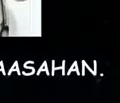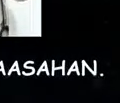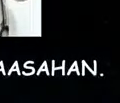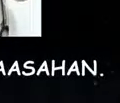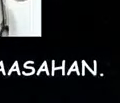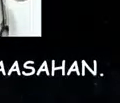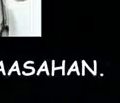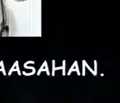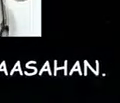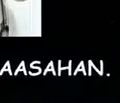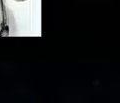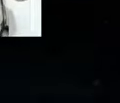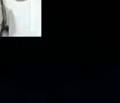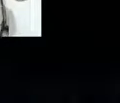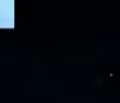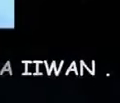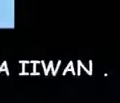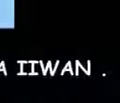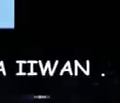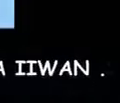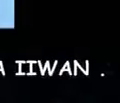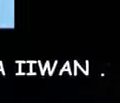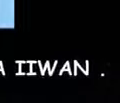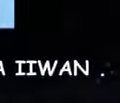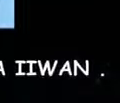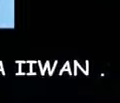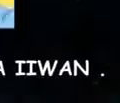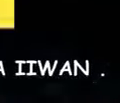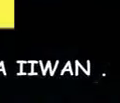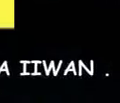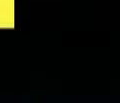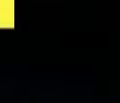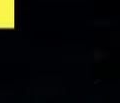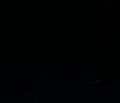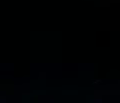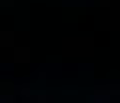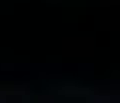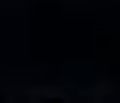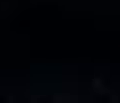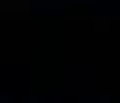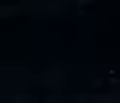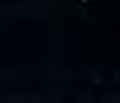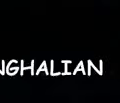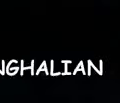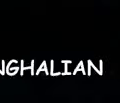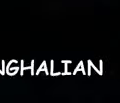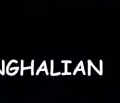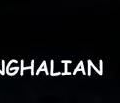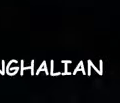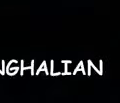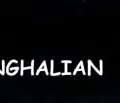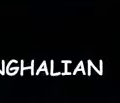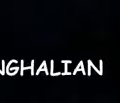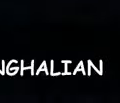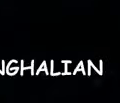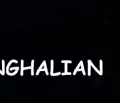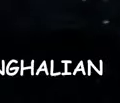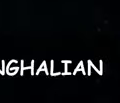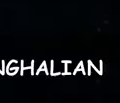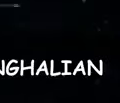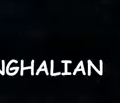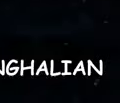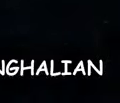pangkalusugan maasahan. Umulat umaraw, sure niya'y kanya iiwan. Sana all ang appetizer niyo bago